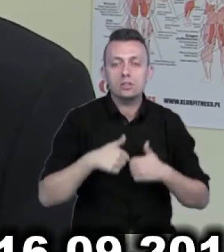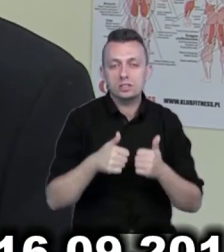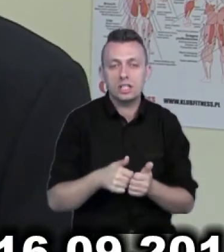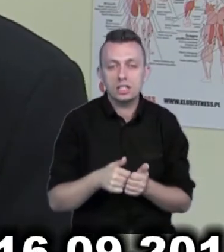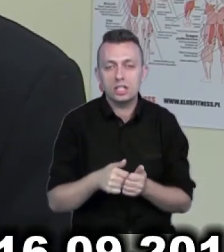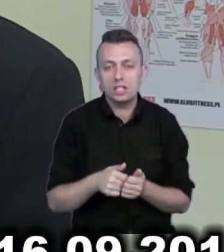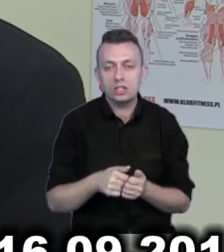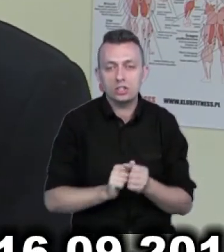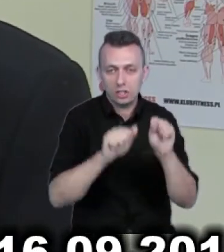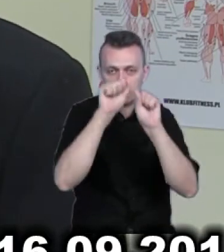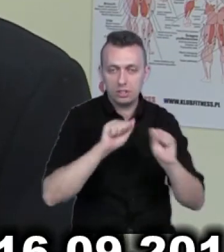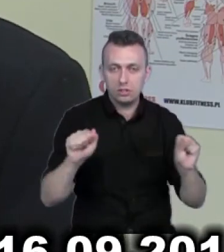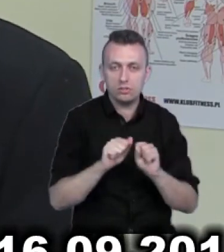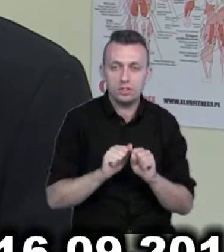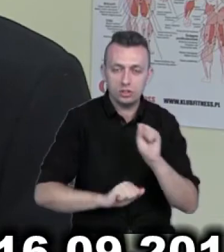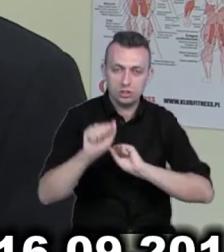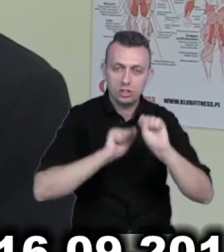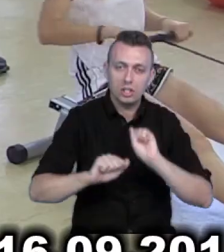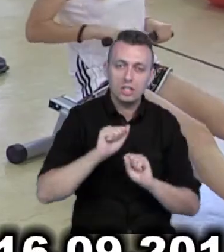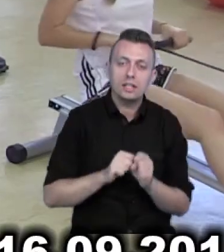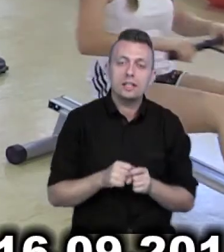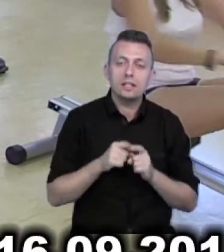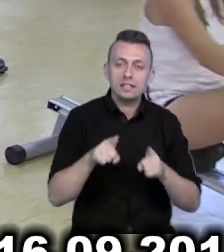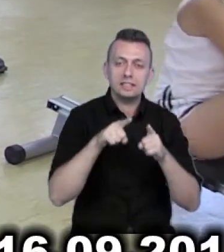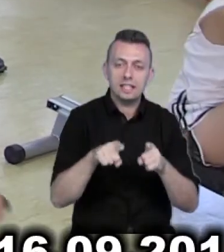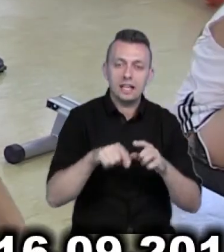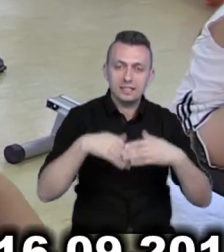finansowych. Więc zachęcam wszystkich naprawdę do korzystania z naszej siłowni.